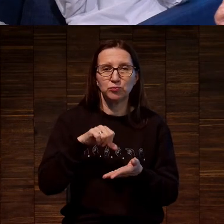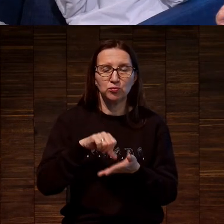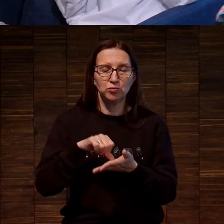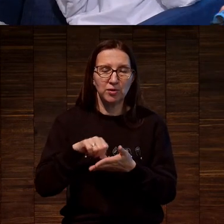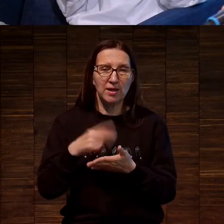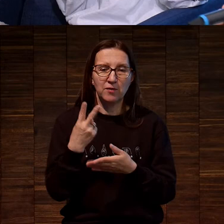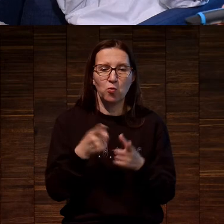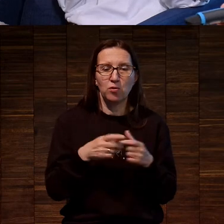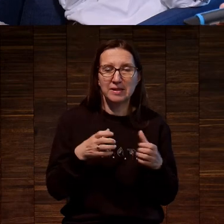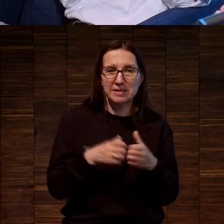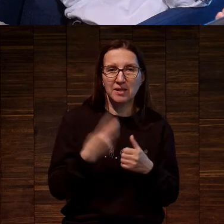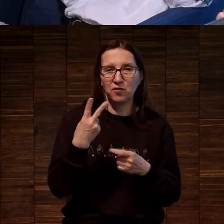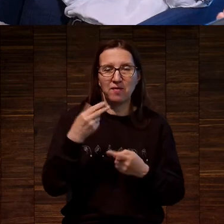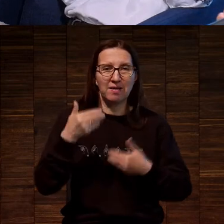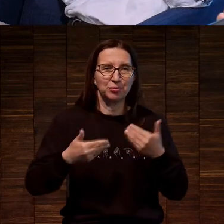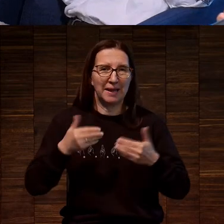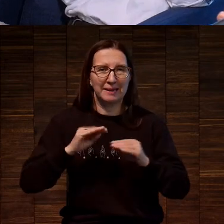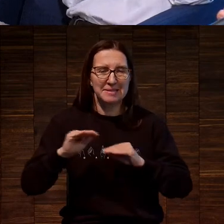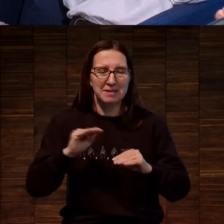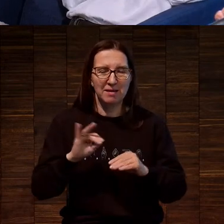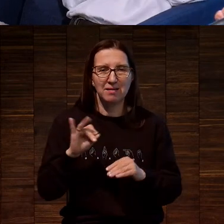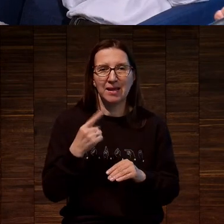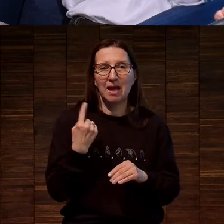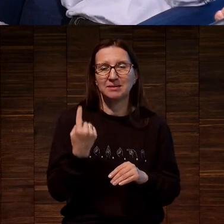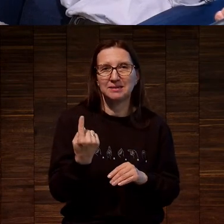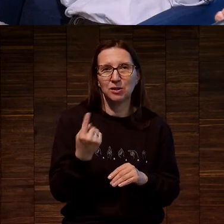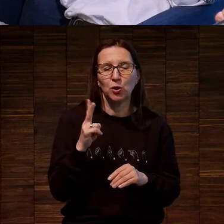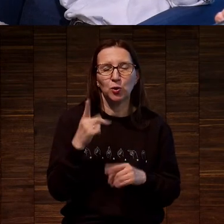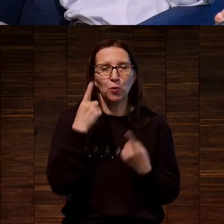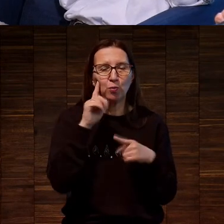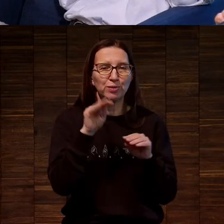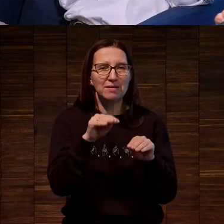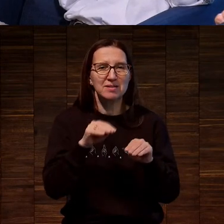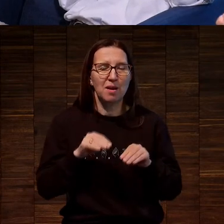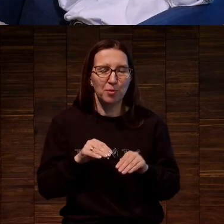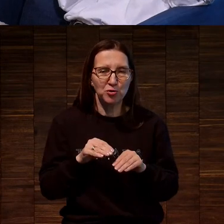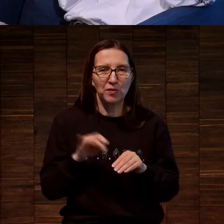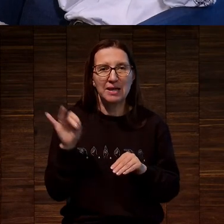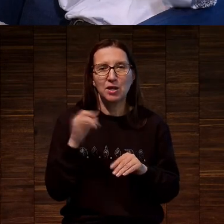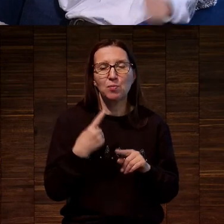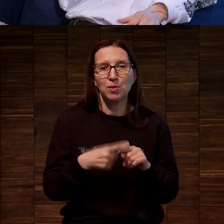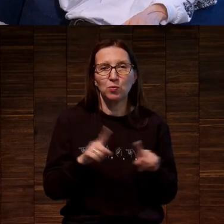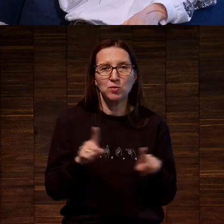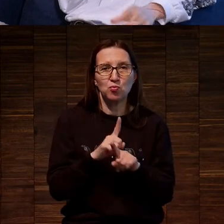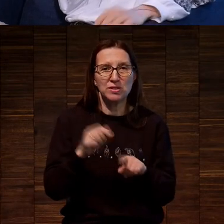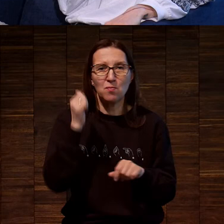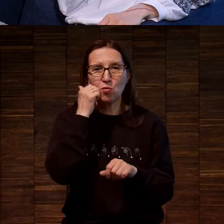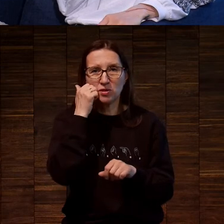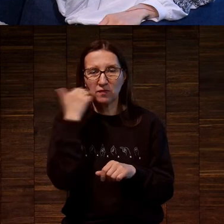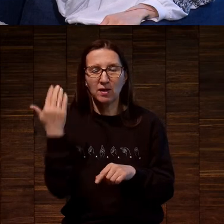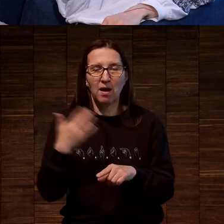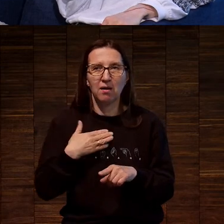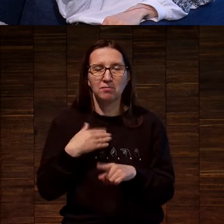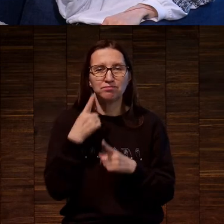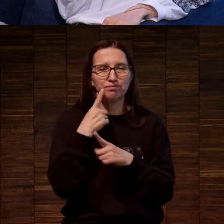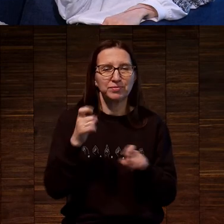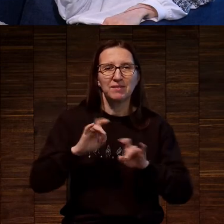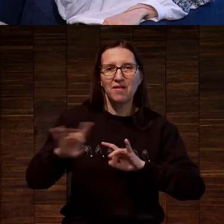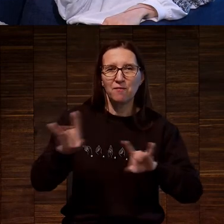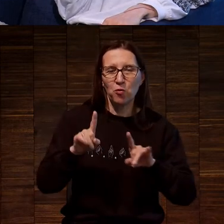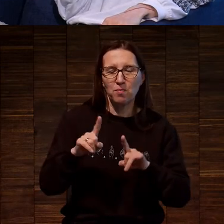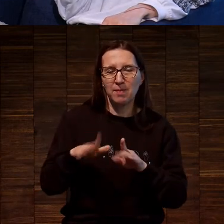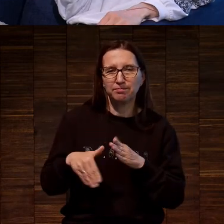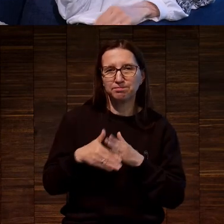2 организаторов, 2 дизайнеров и 1 кто разработчика. Да, и еще Музей Москвы как инфопартнер. Вот, и